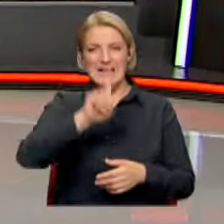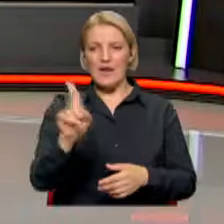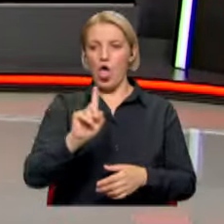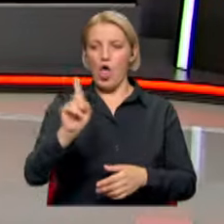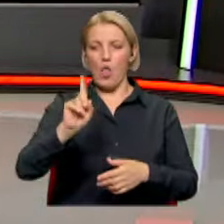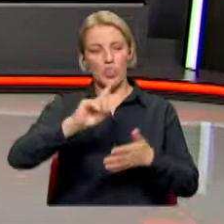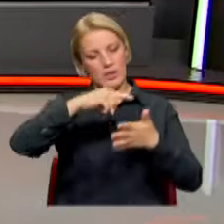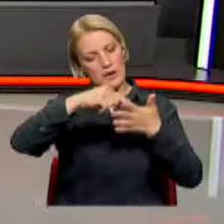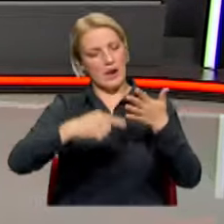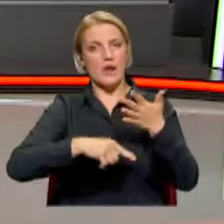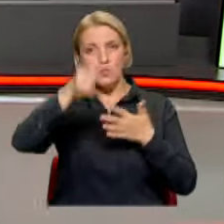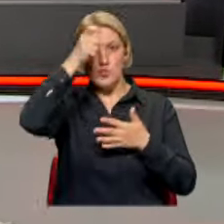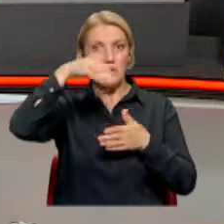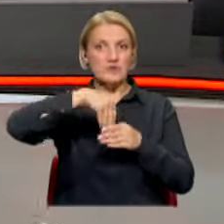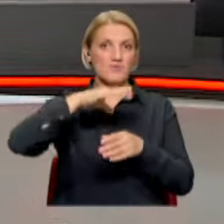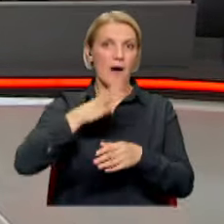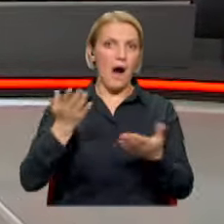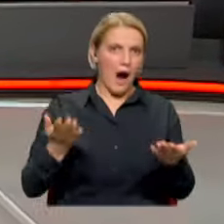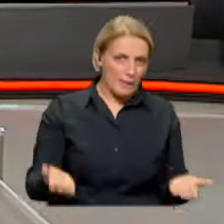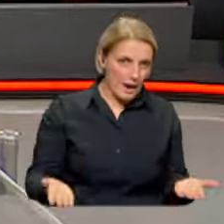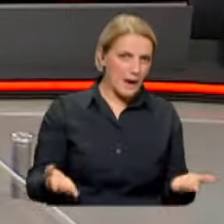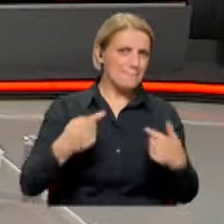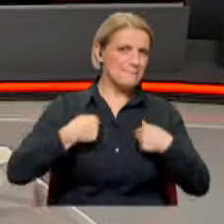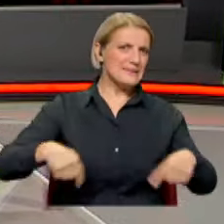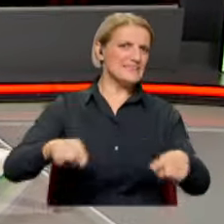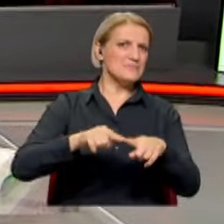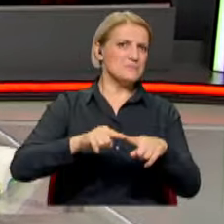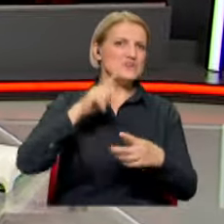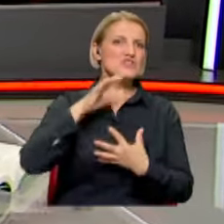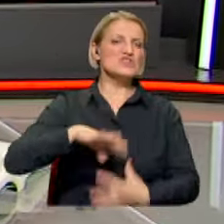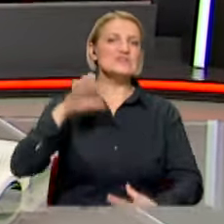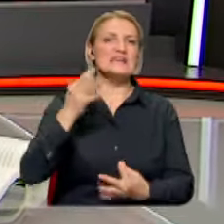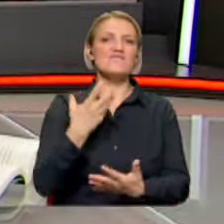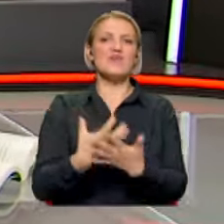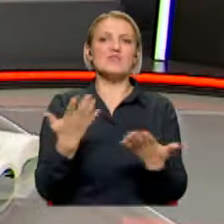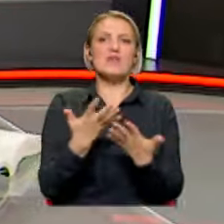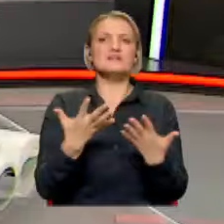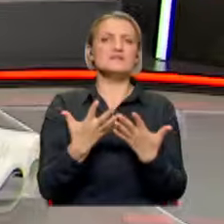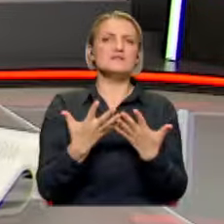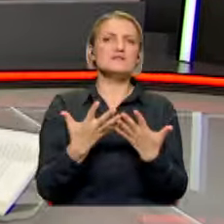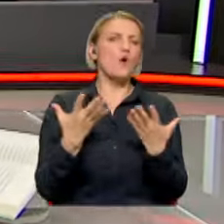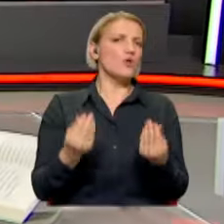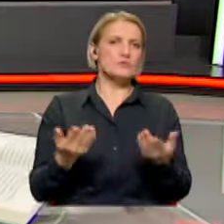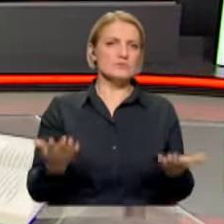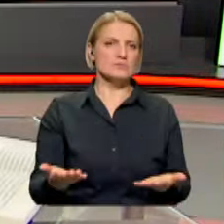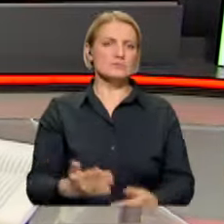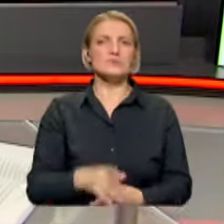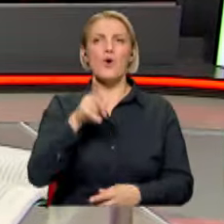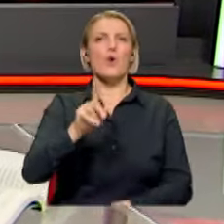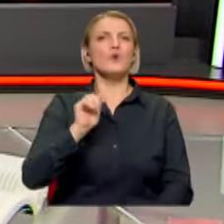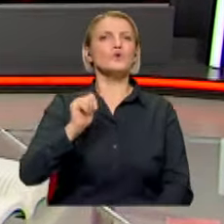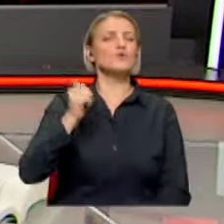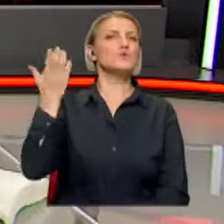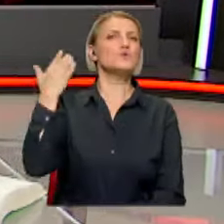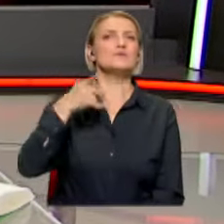Aras saymışız ama Peki bizim kişisel veriler nasıl patlatılmış nasıl olmuş o günün